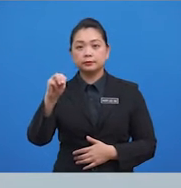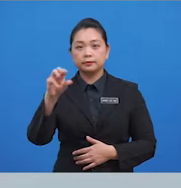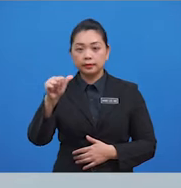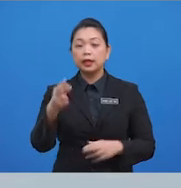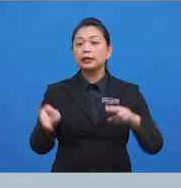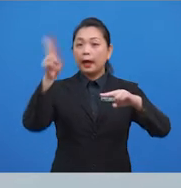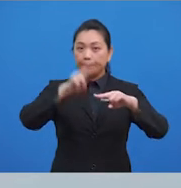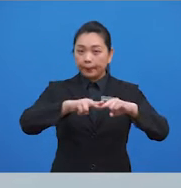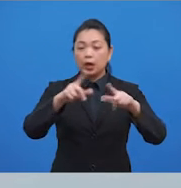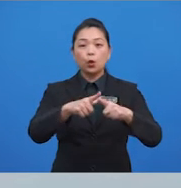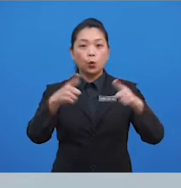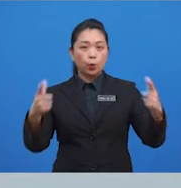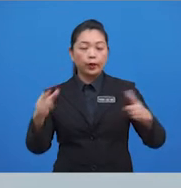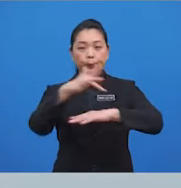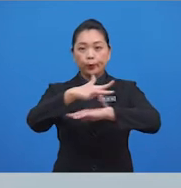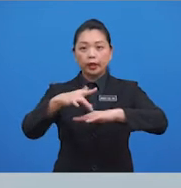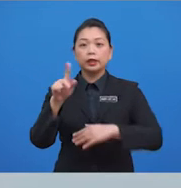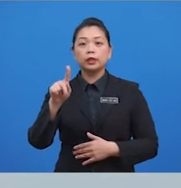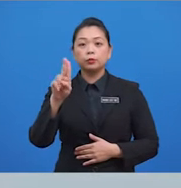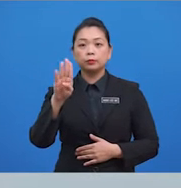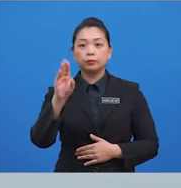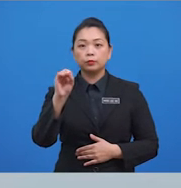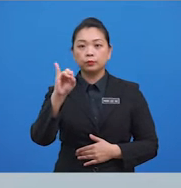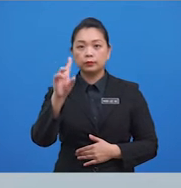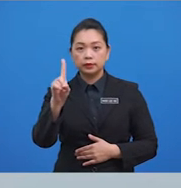tambah luas permukaan kuboid.